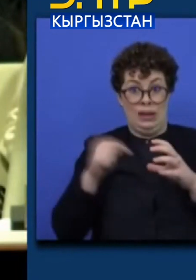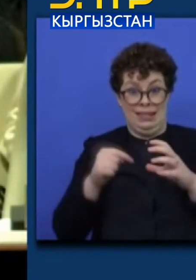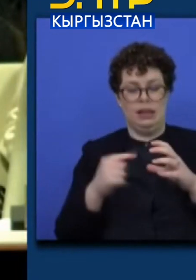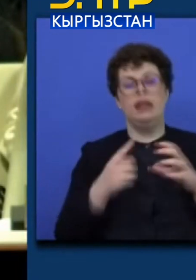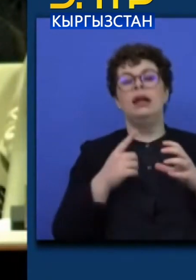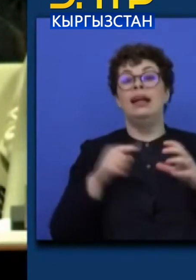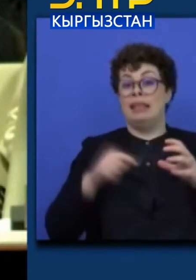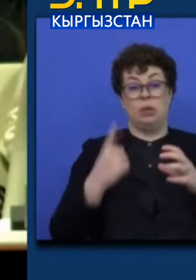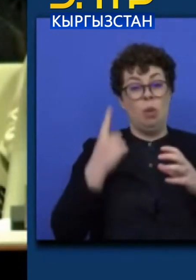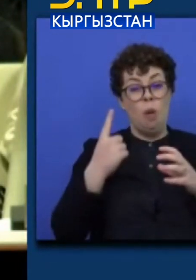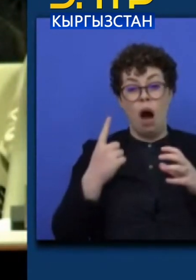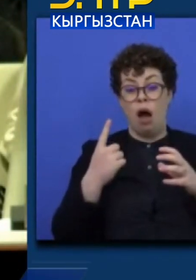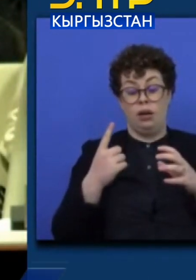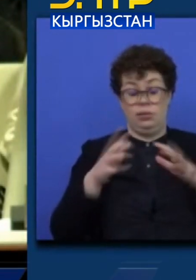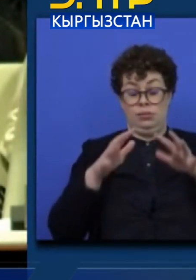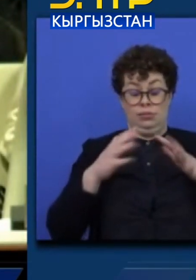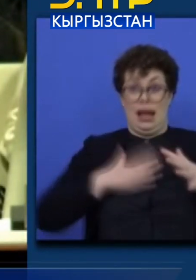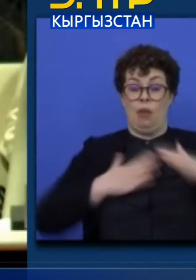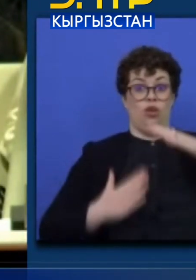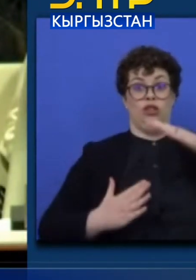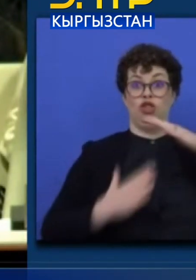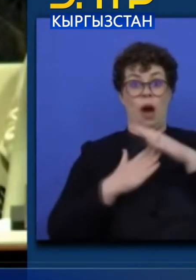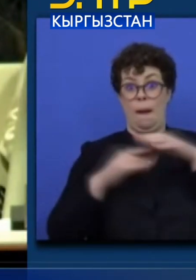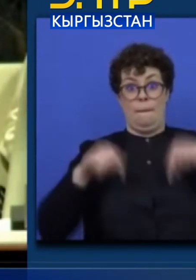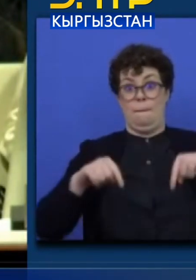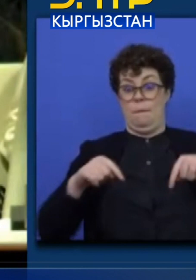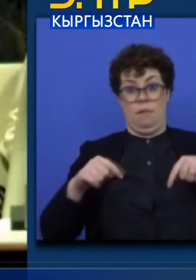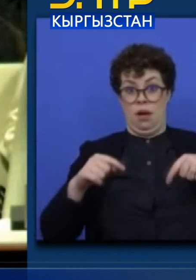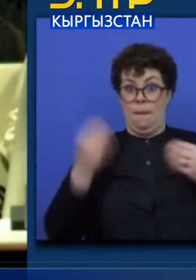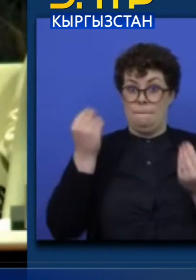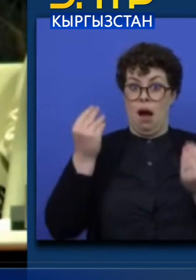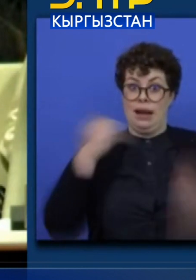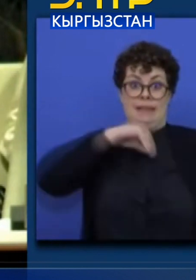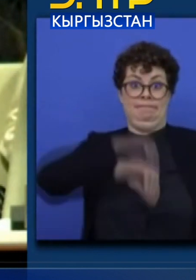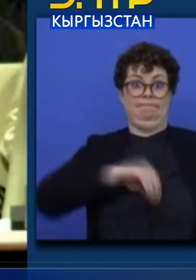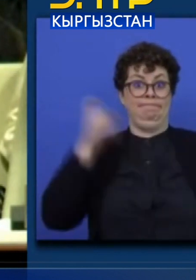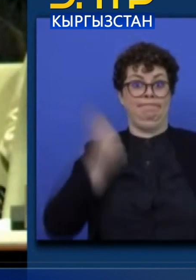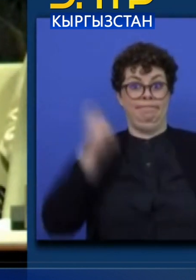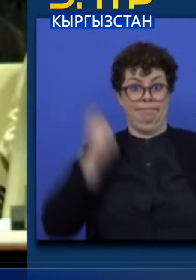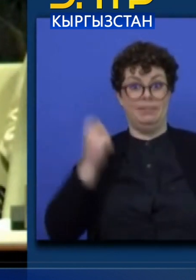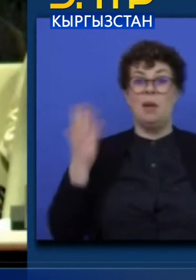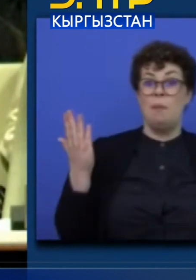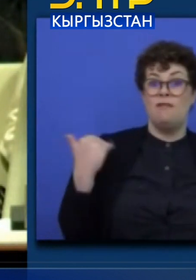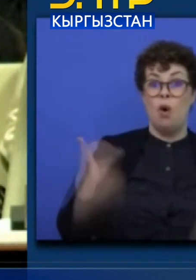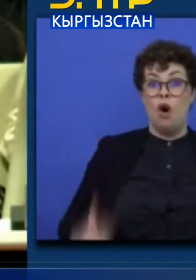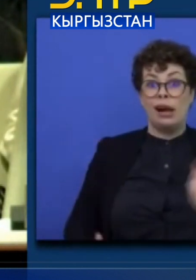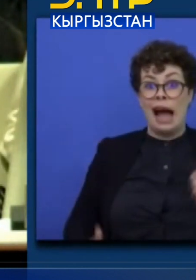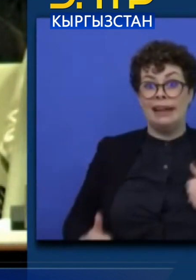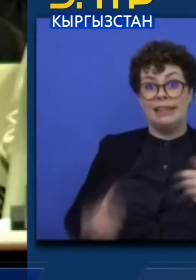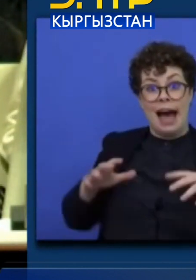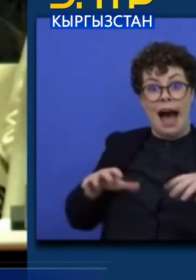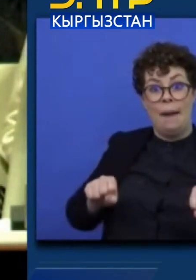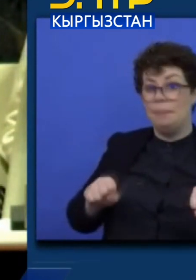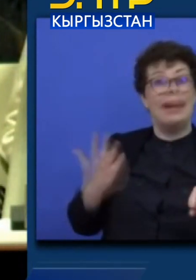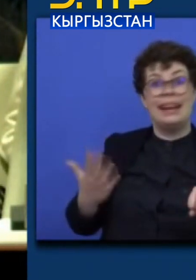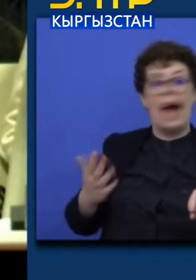Наше крупнейшее месторождение золота полностью перешло в собственность государства. Заключенное соглашение было мирным